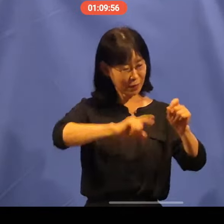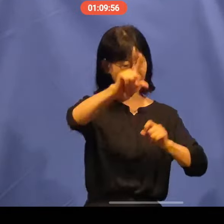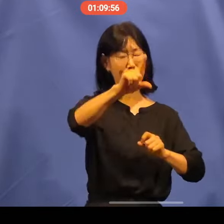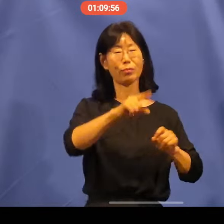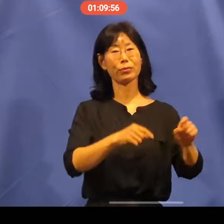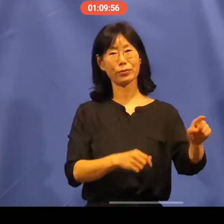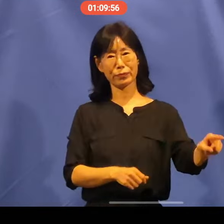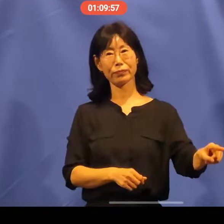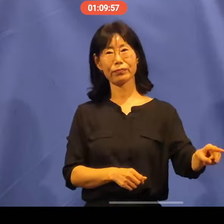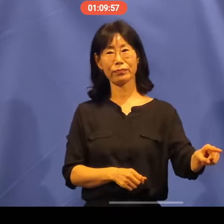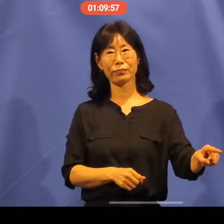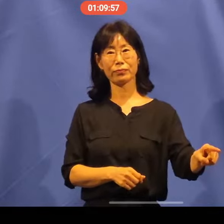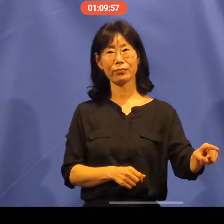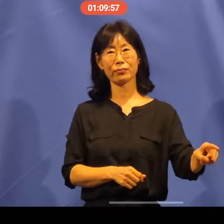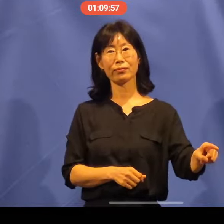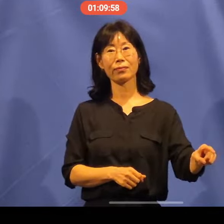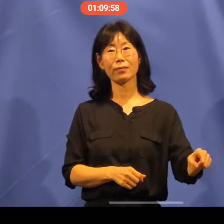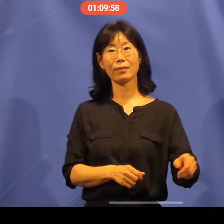자기 중심적 삶.